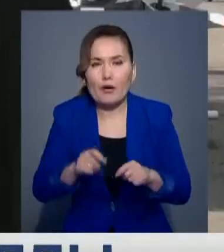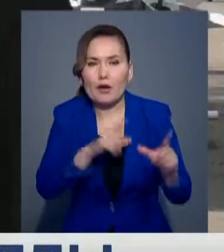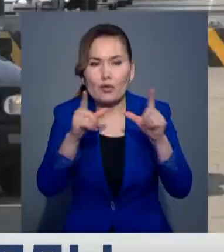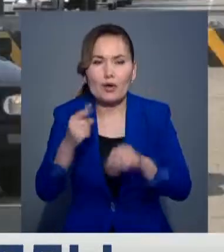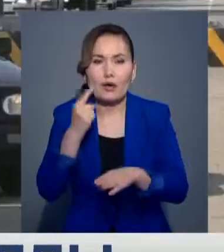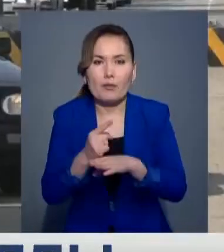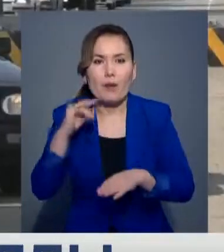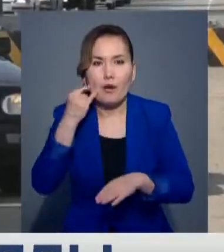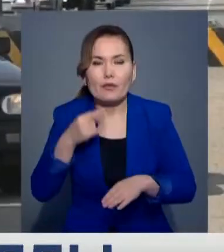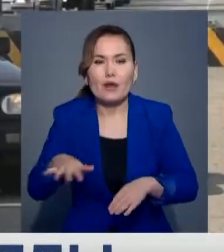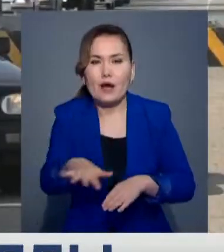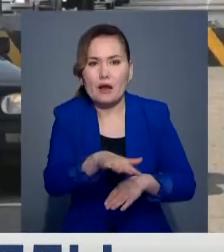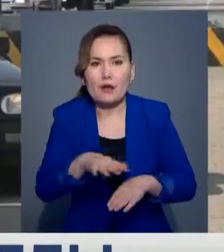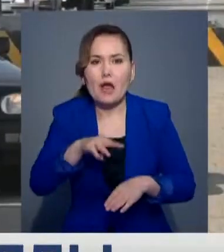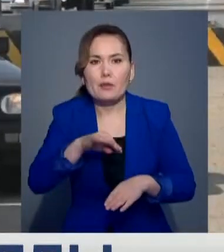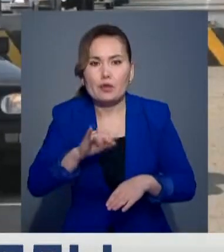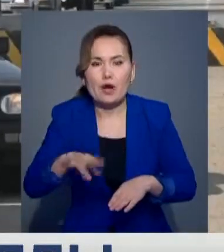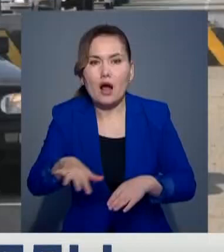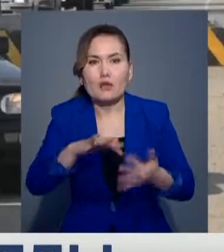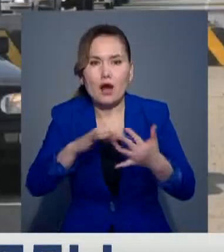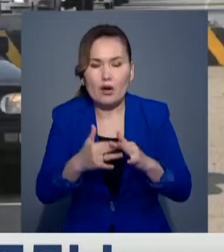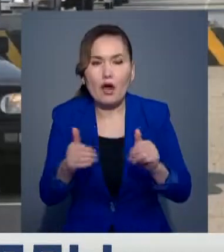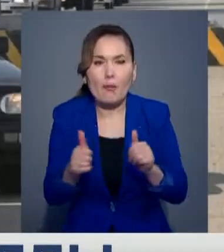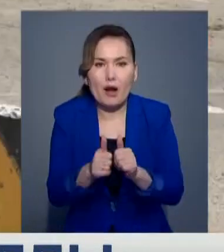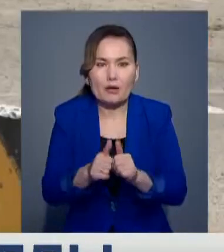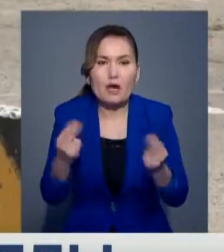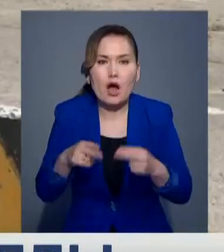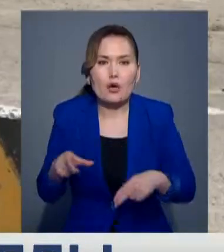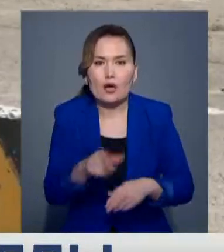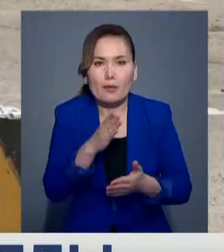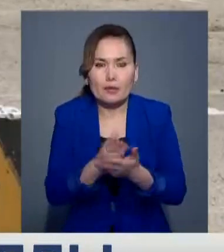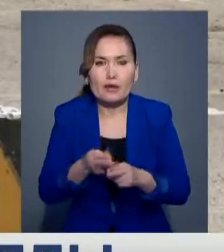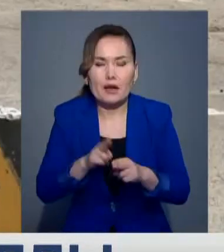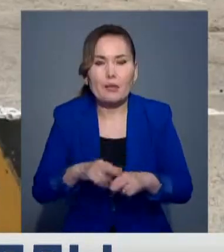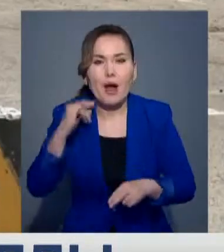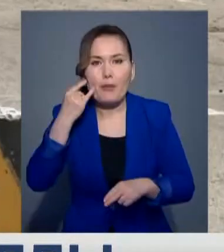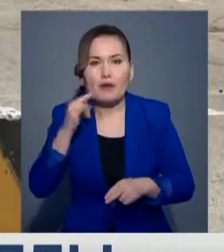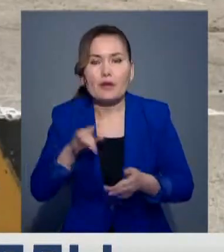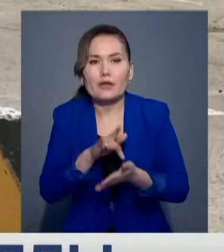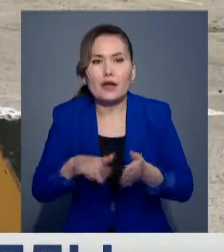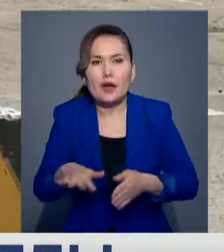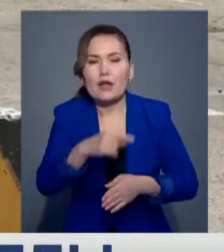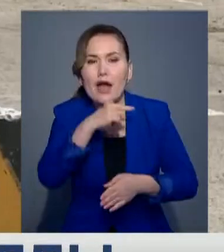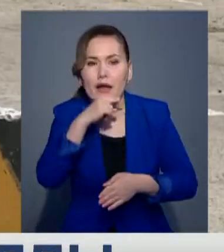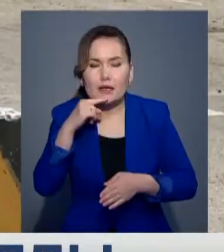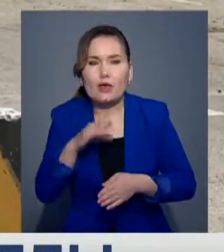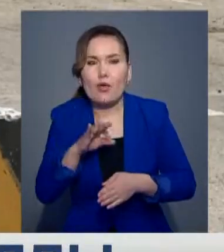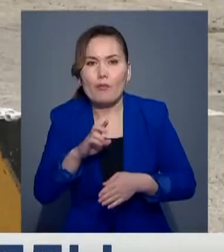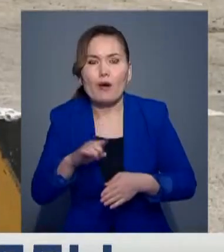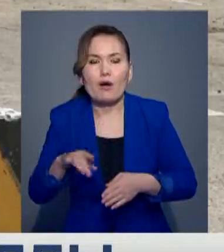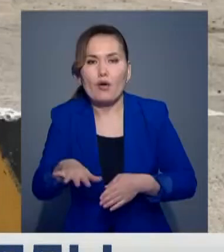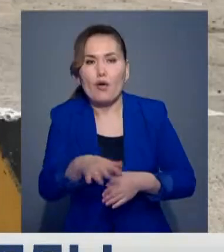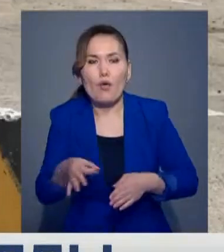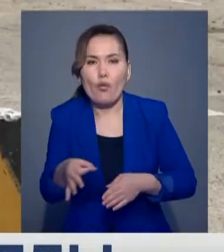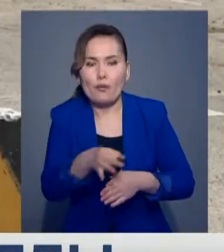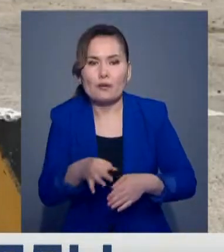Ең ірісі Павлодар ауданы Мичурин ауылының маңында орналасқан. Бұл бекет Ертіс өңірін Ресейдің Омбы облысымен